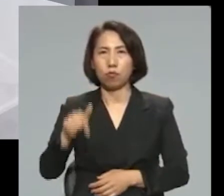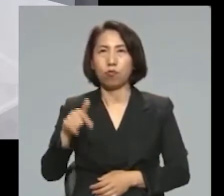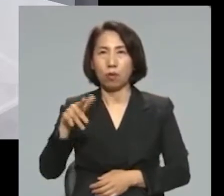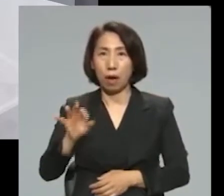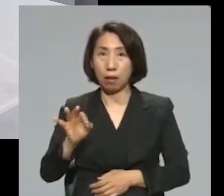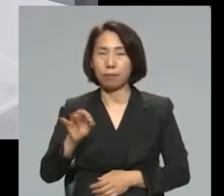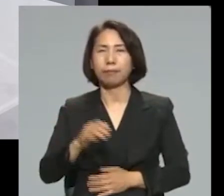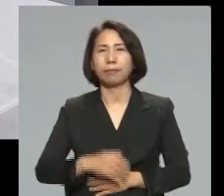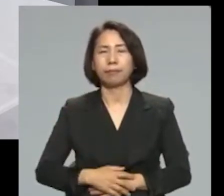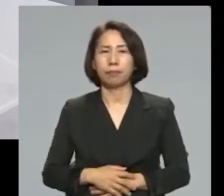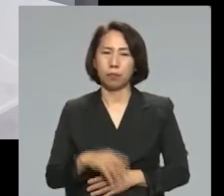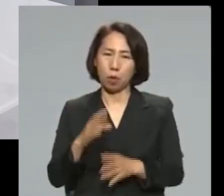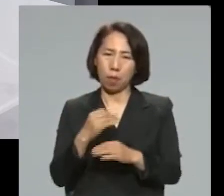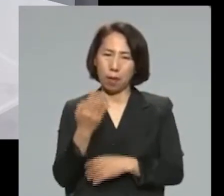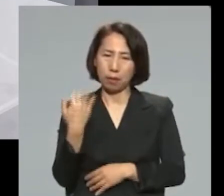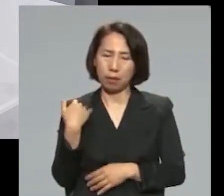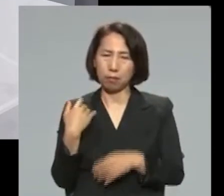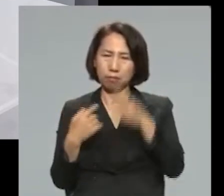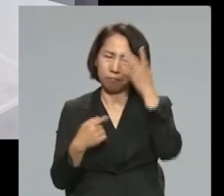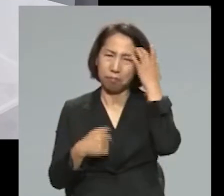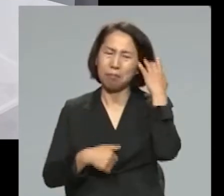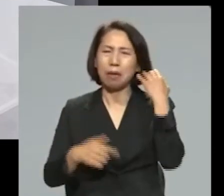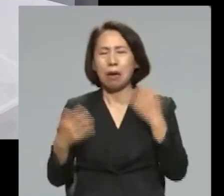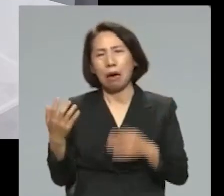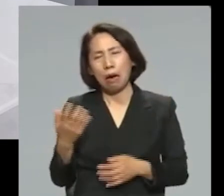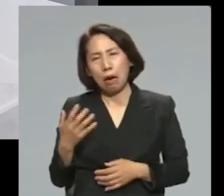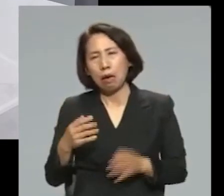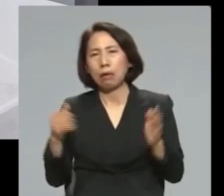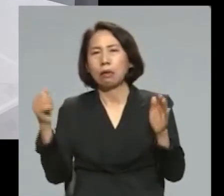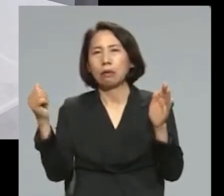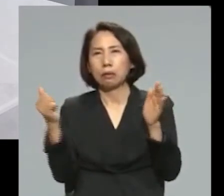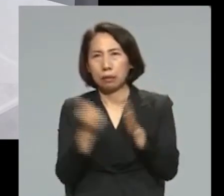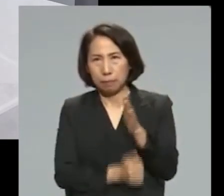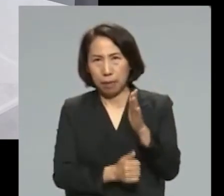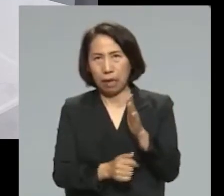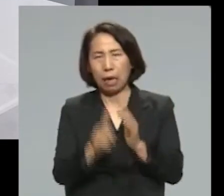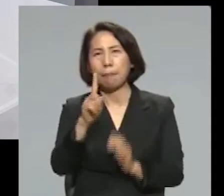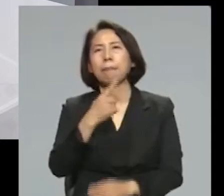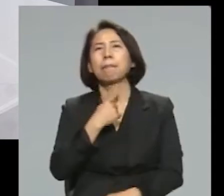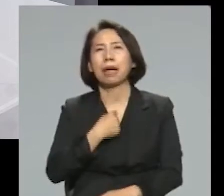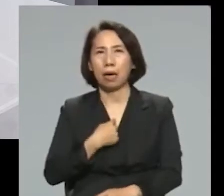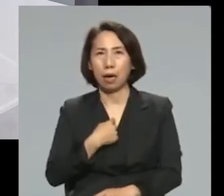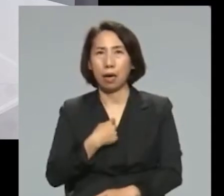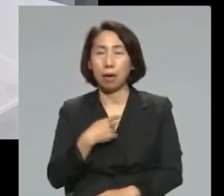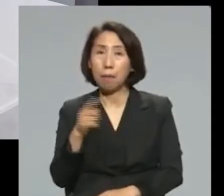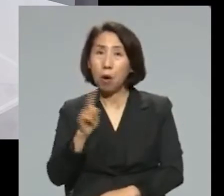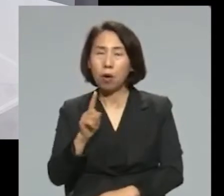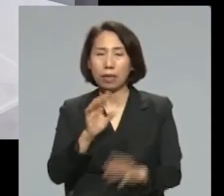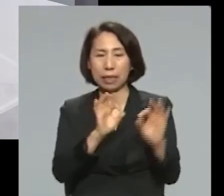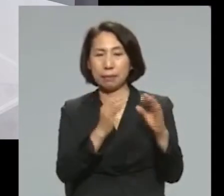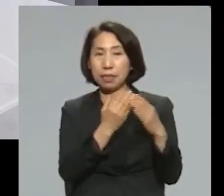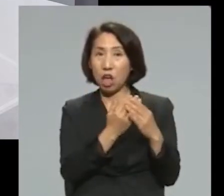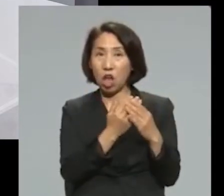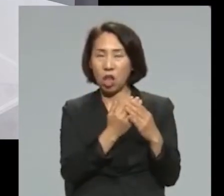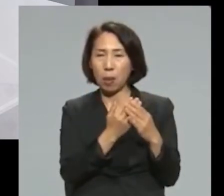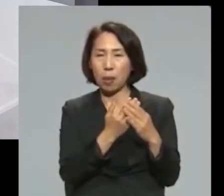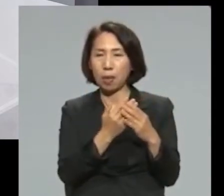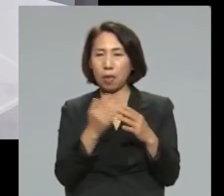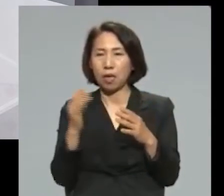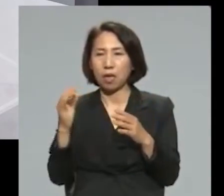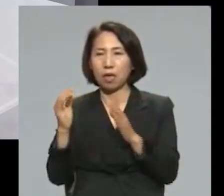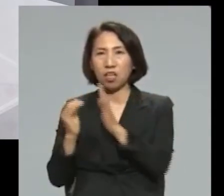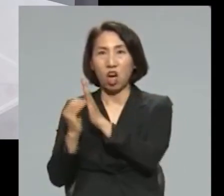얼마 전 고령은 참 뼈아픈 실패가 있었습니다. 김천에서 경남